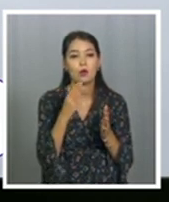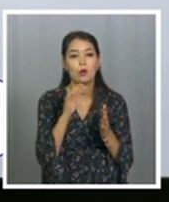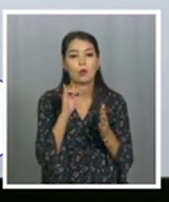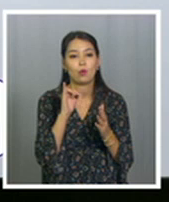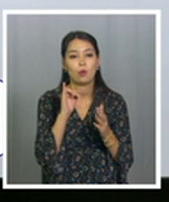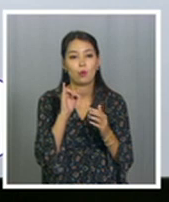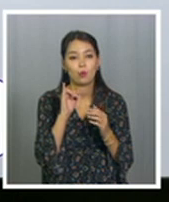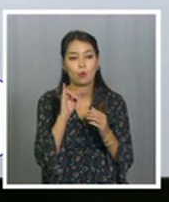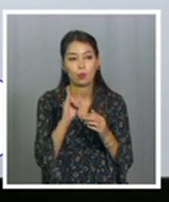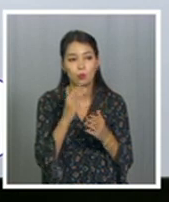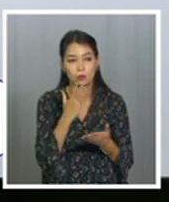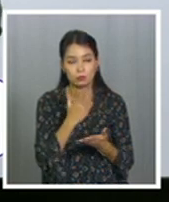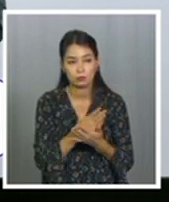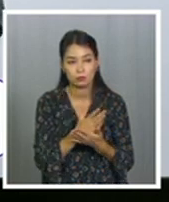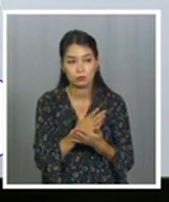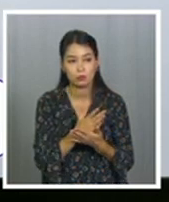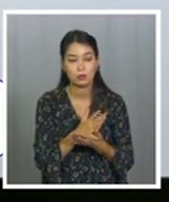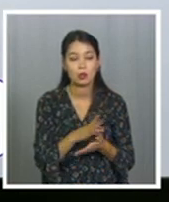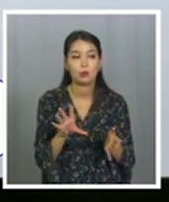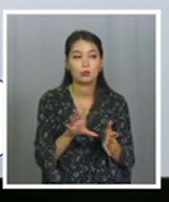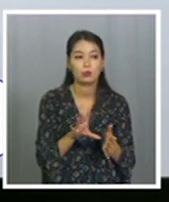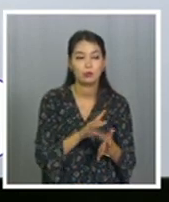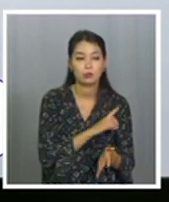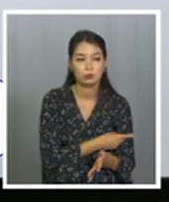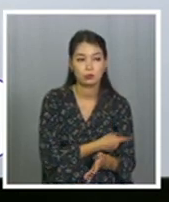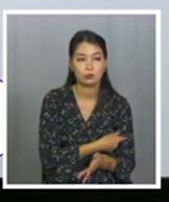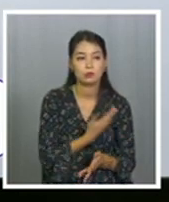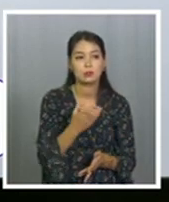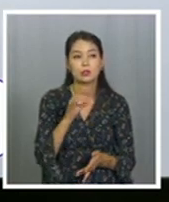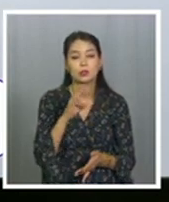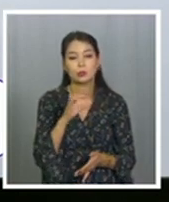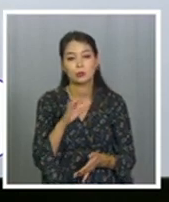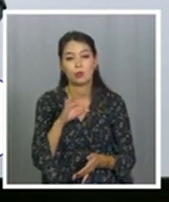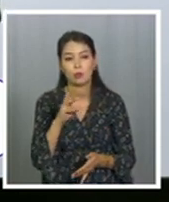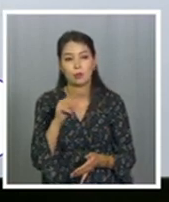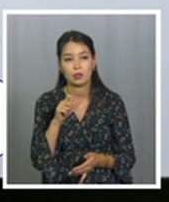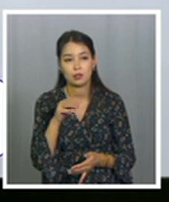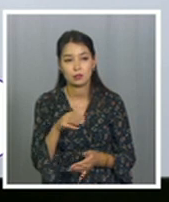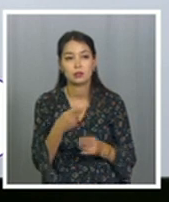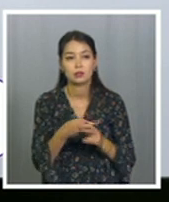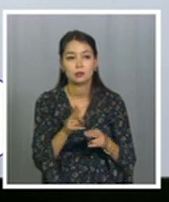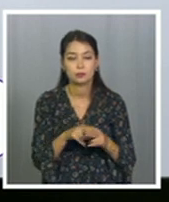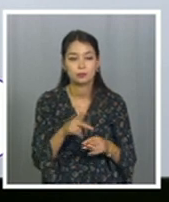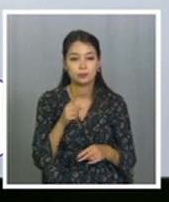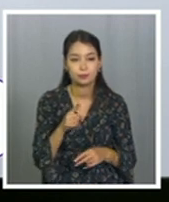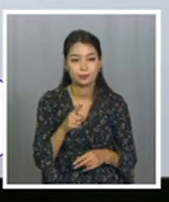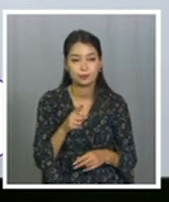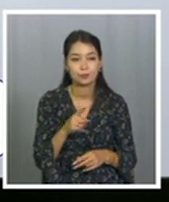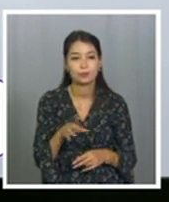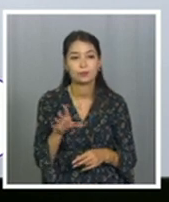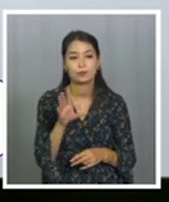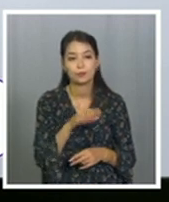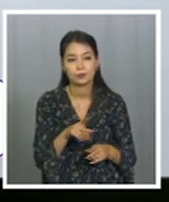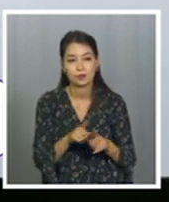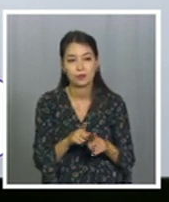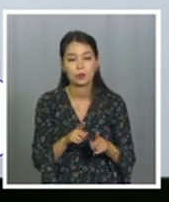біздегі тоқ күшіміз синус заңымен өзгеріп жатыр. Енді екеуін бірдей, яғни косинус